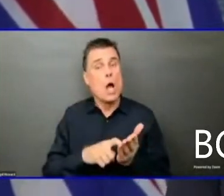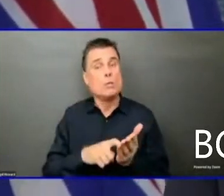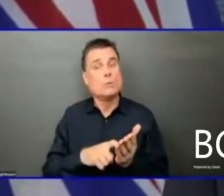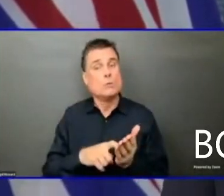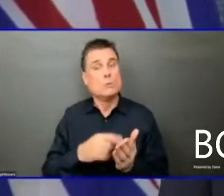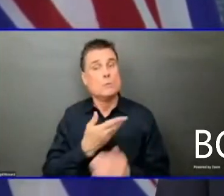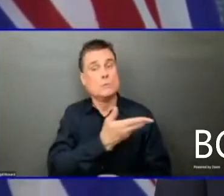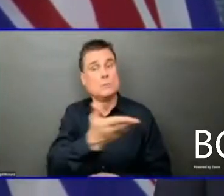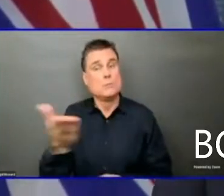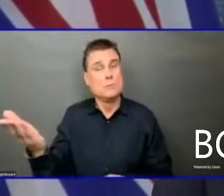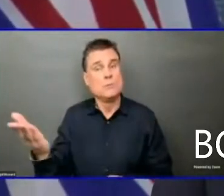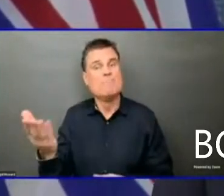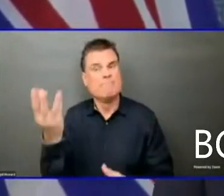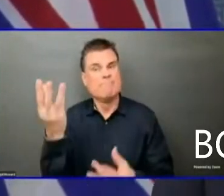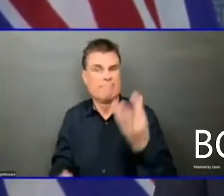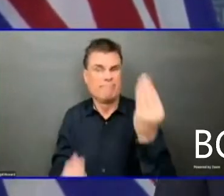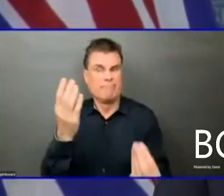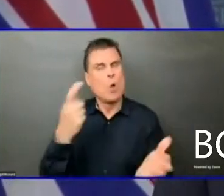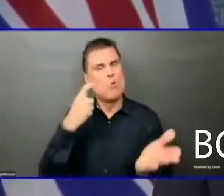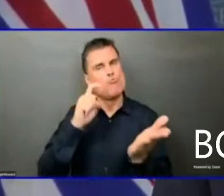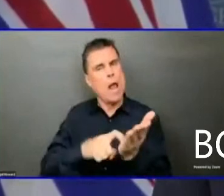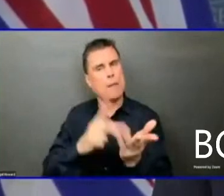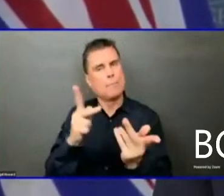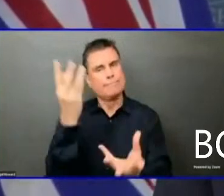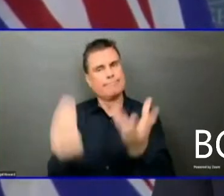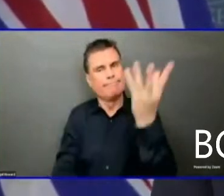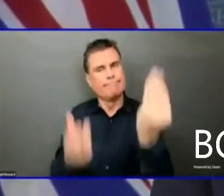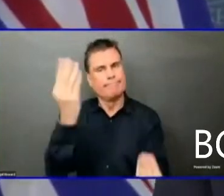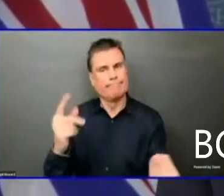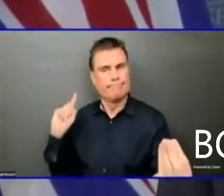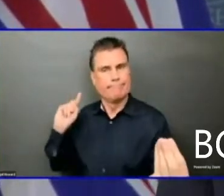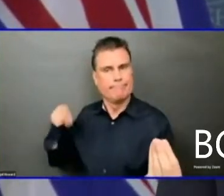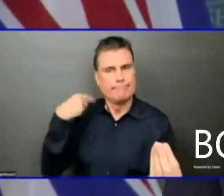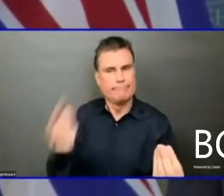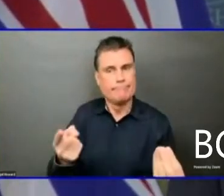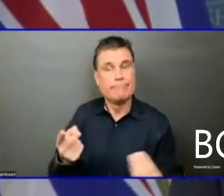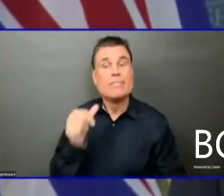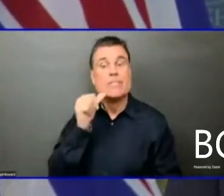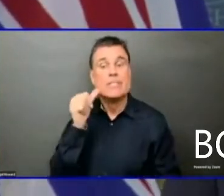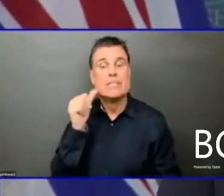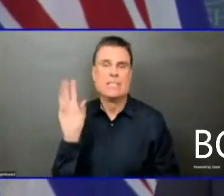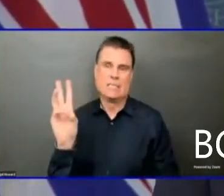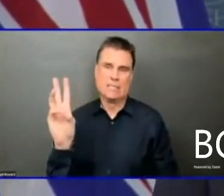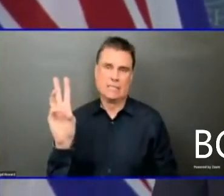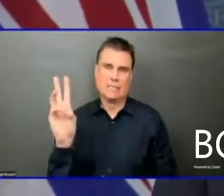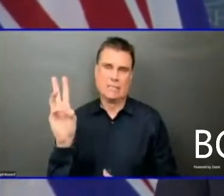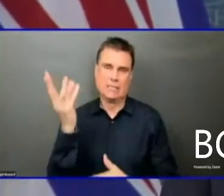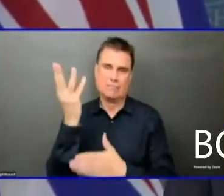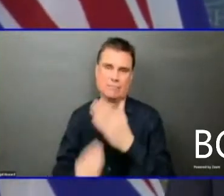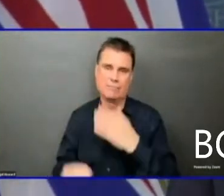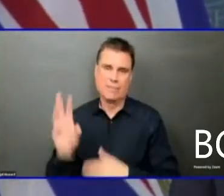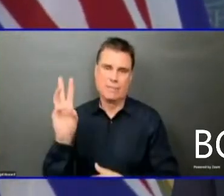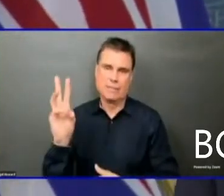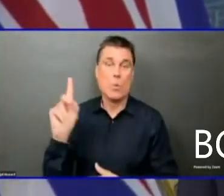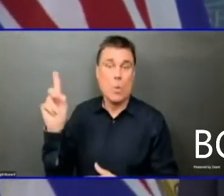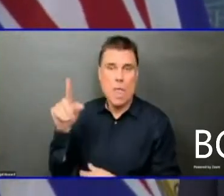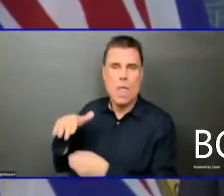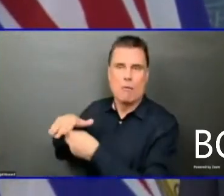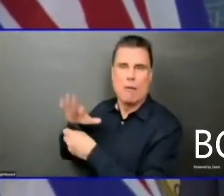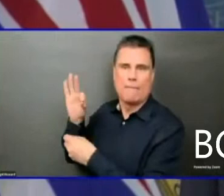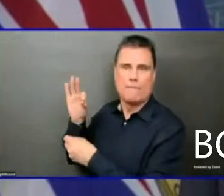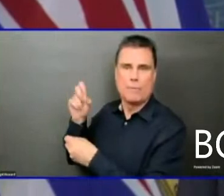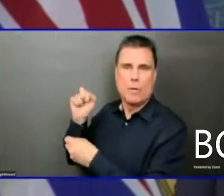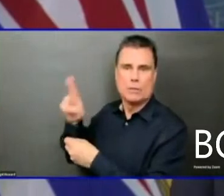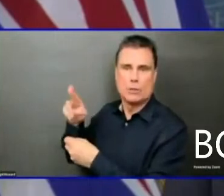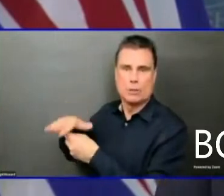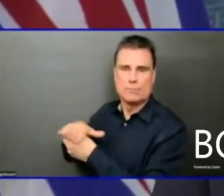6 people who passed away yesterday, all in the Fraser Health 那么 Authority, 昨 the 天是新增6例死 1,240 亡 people 啊。 who 那 have 么 died 他说是一